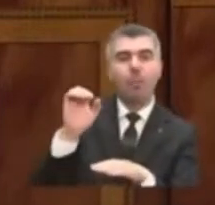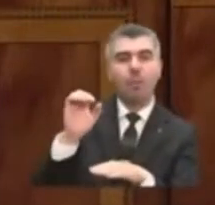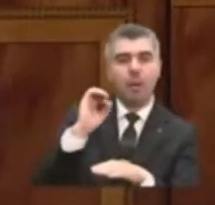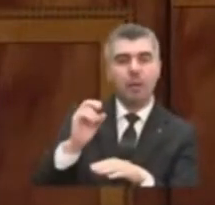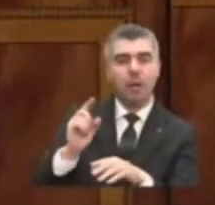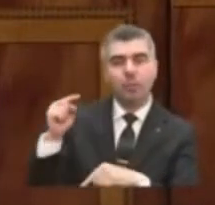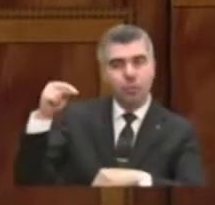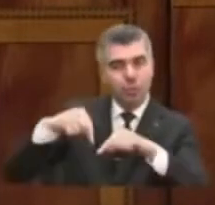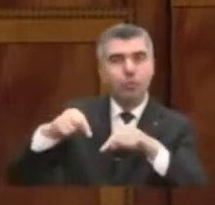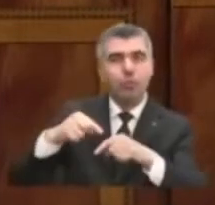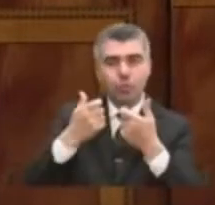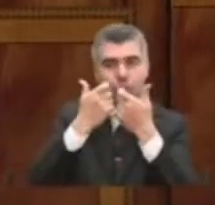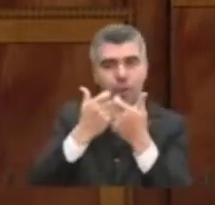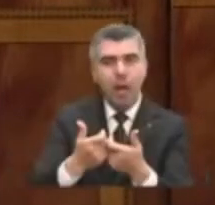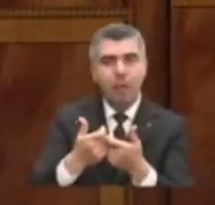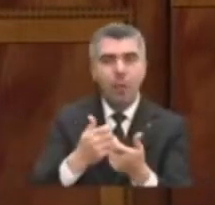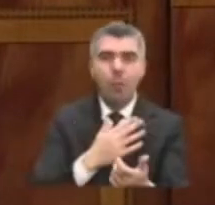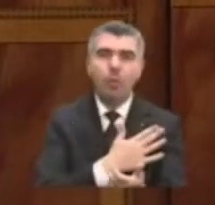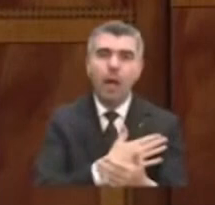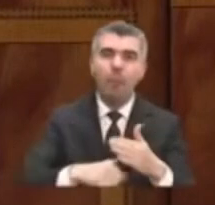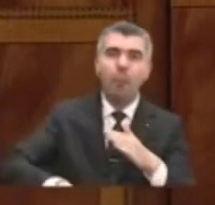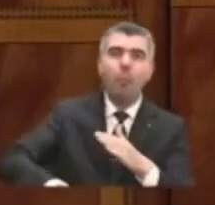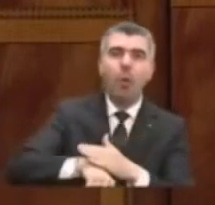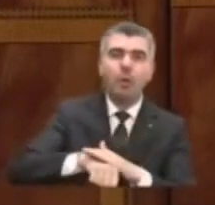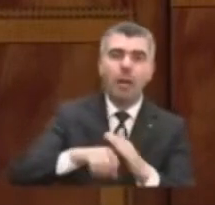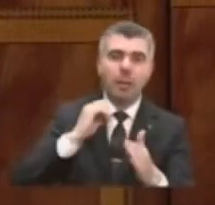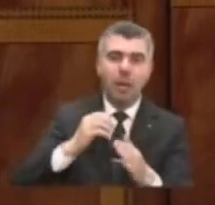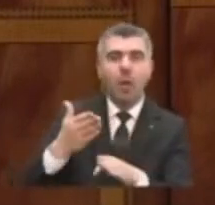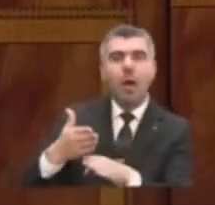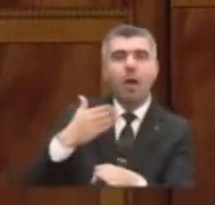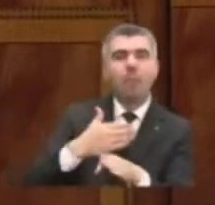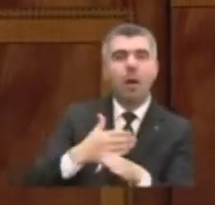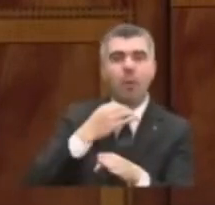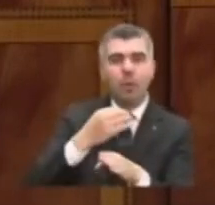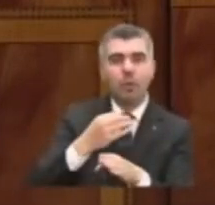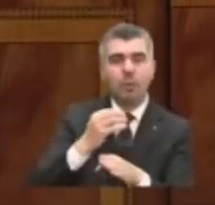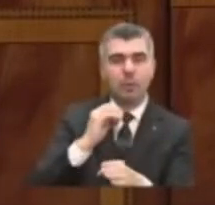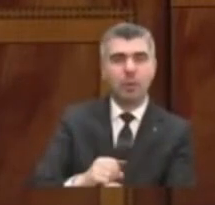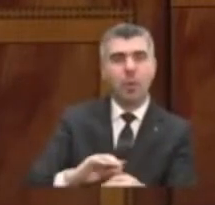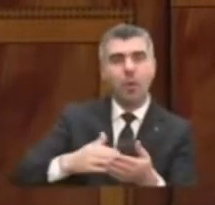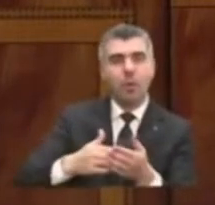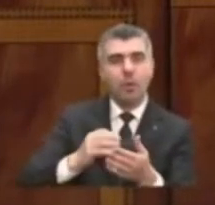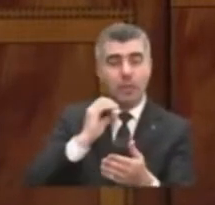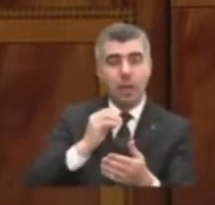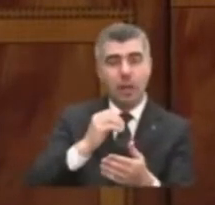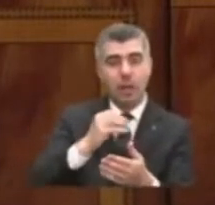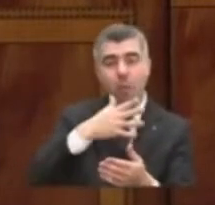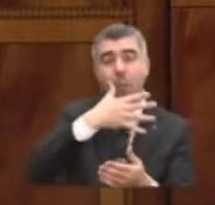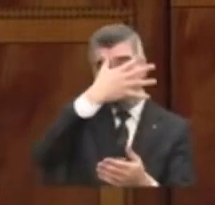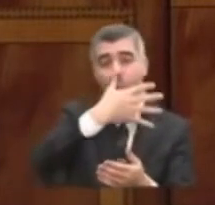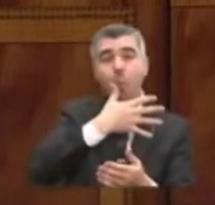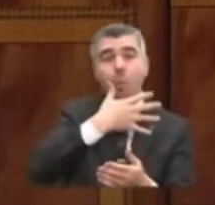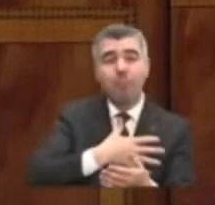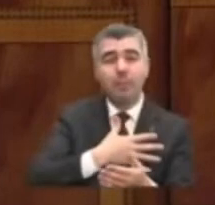حضروا في بعض مباريات المنتخب الوطني ومنهم من سبق له ان اعتبر بوقاعه ستم الرسول صلى الله عليه